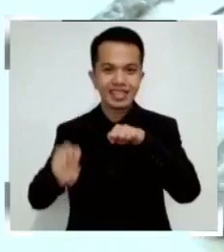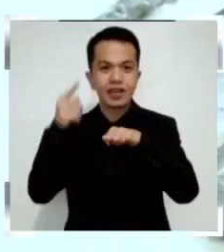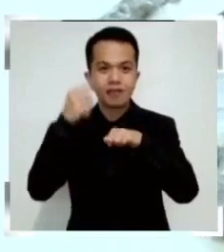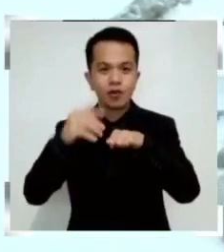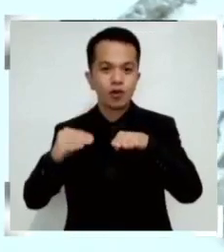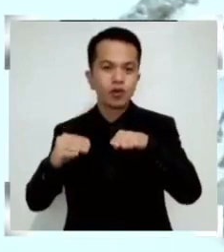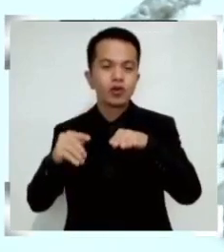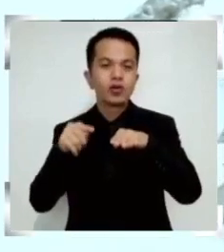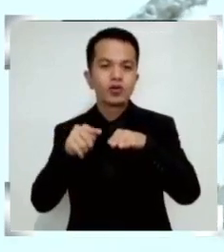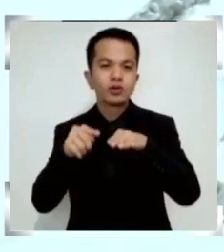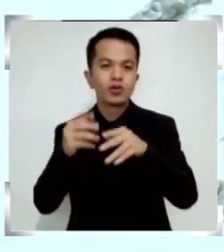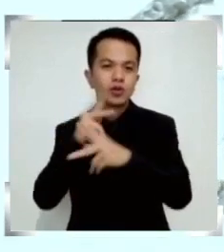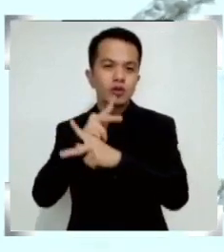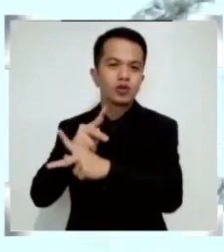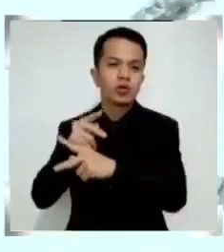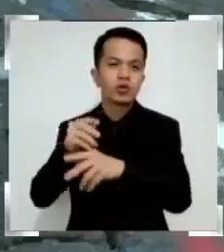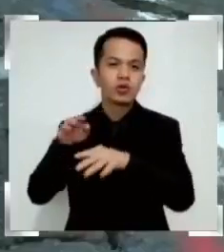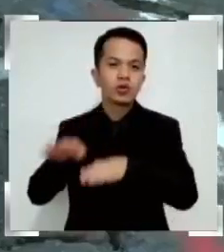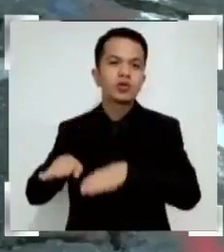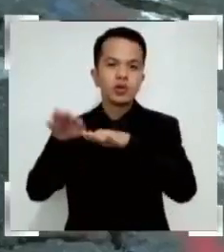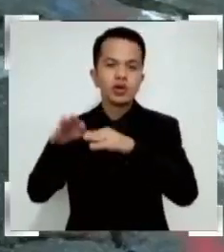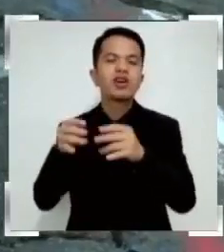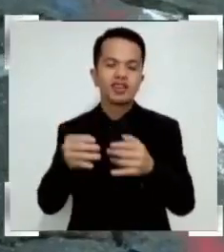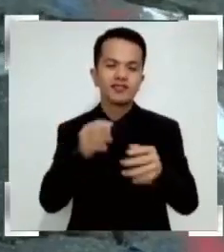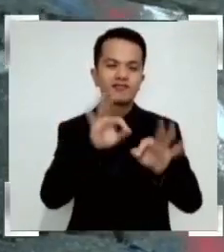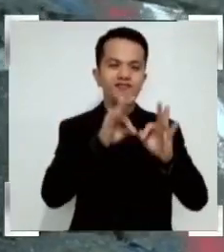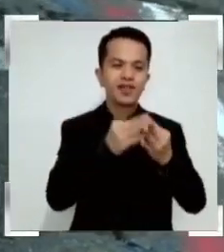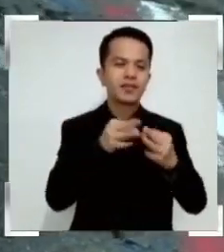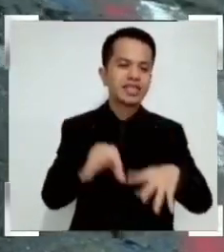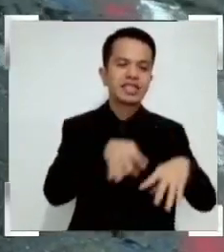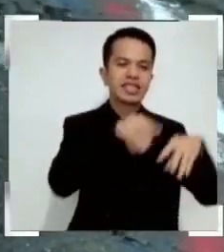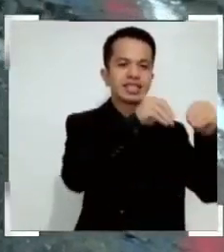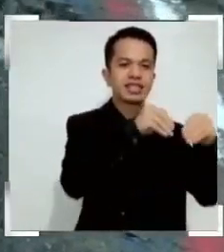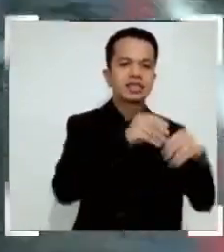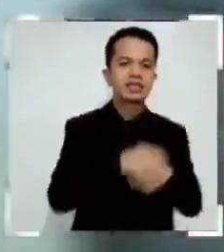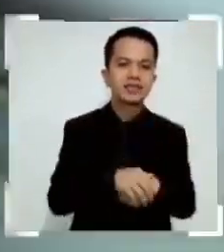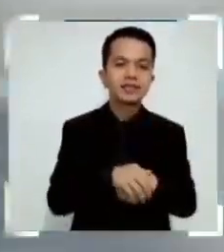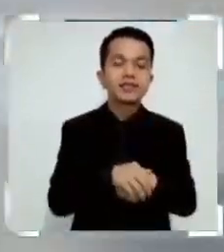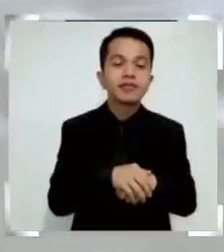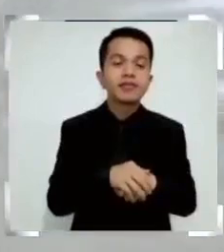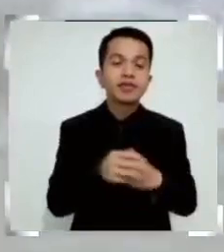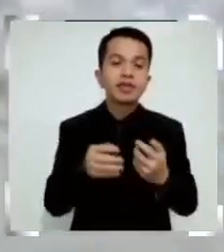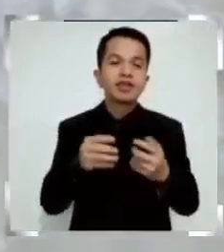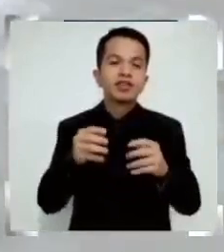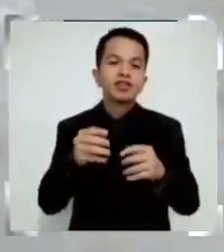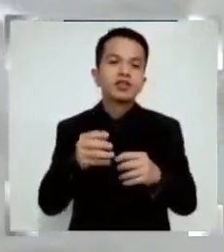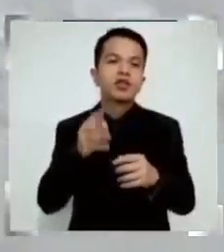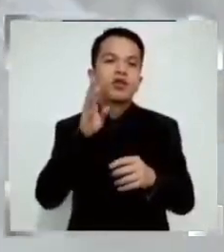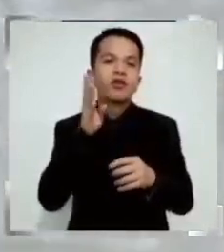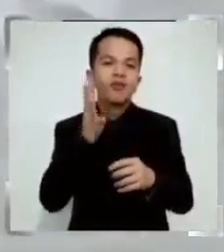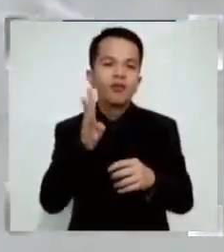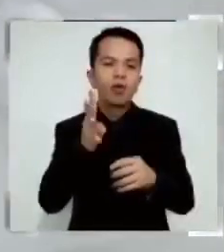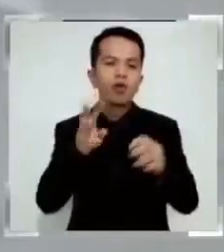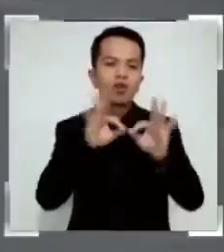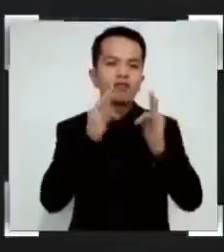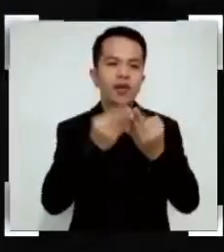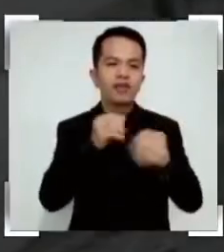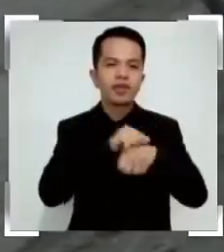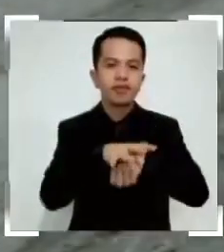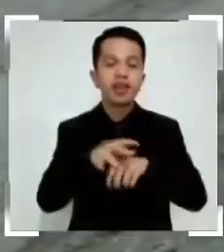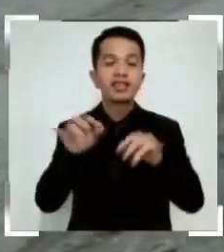ilang bahay kaya lumikas muna ang mga residente. Mahigit 40 pamilya ang apektado. Nasira rin ang isang tulay sa Solana,